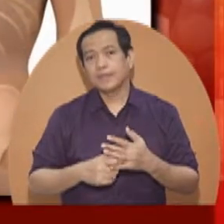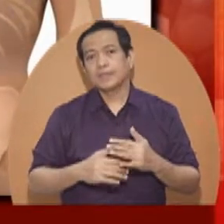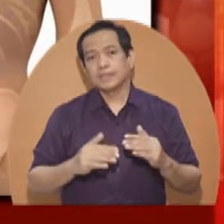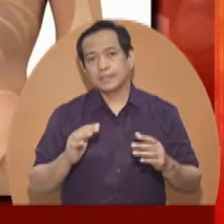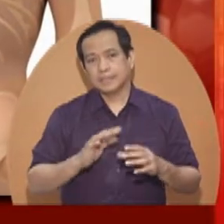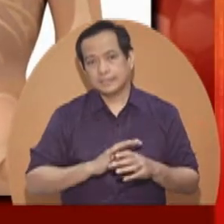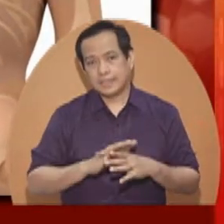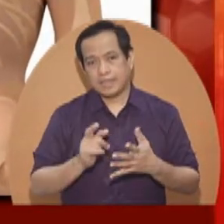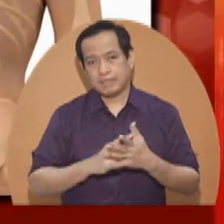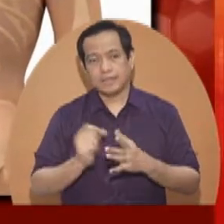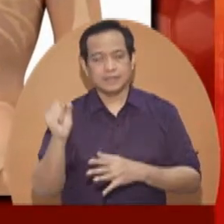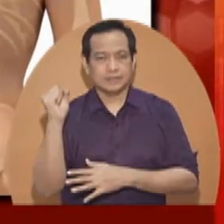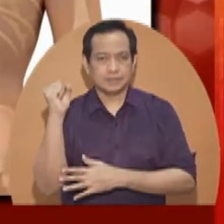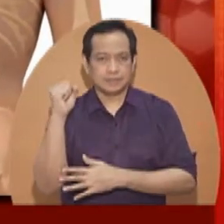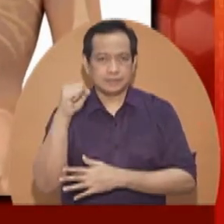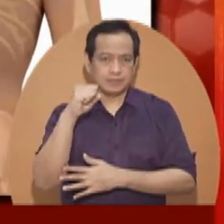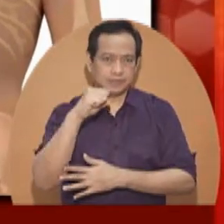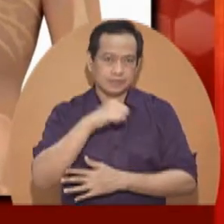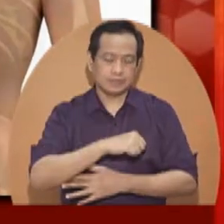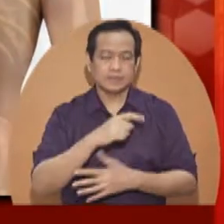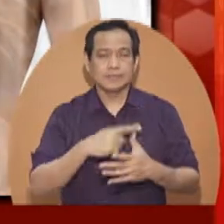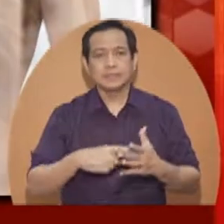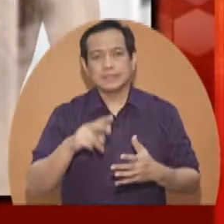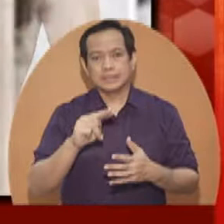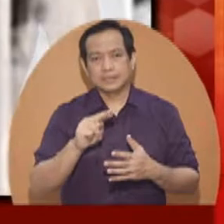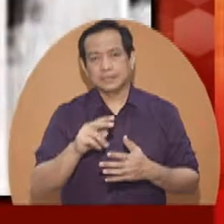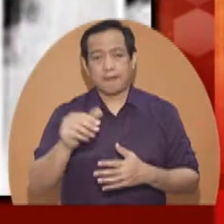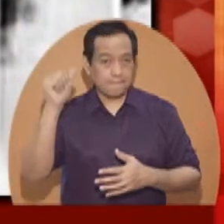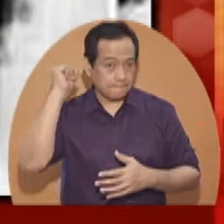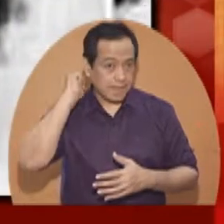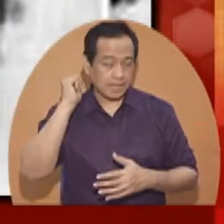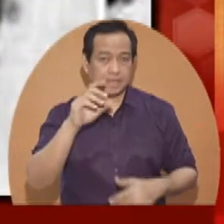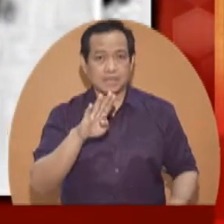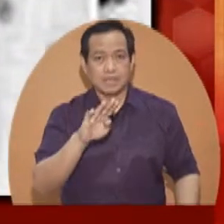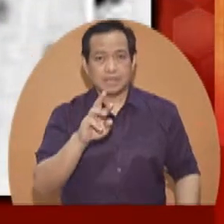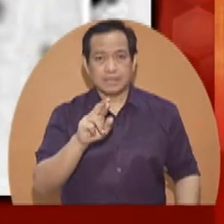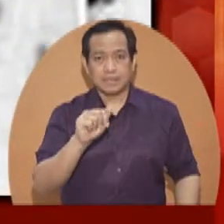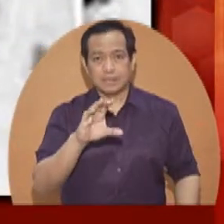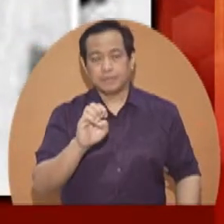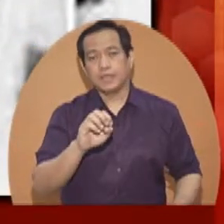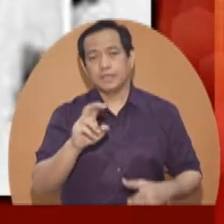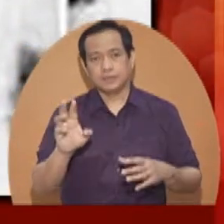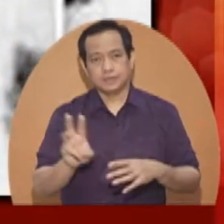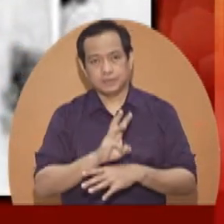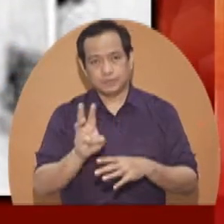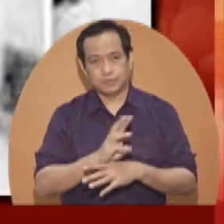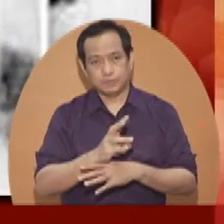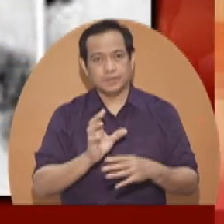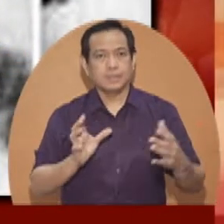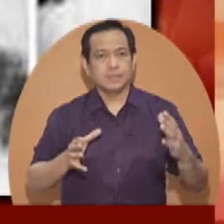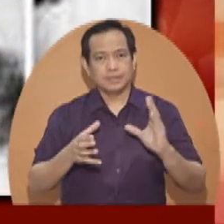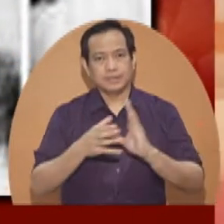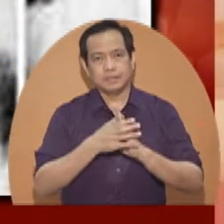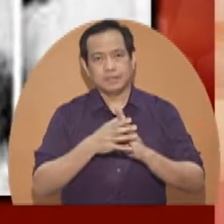sa katamtaman hanggang sa malubhang kurba, isang back brace ang maaari ipasot na angkop sa gulugod